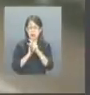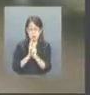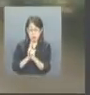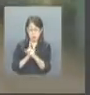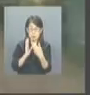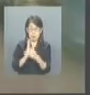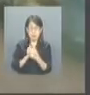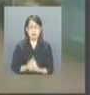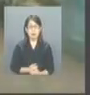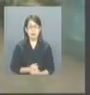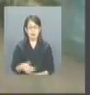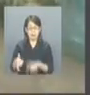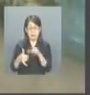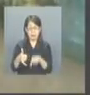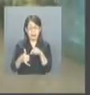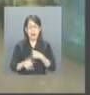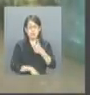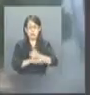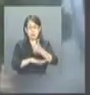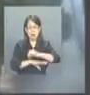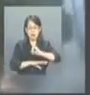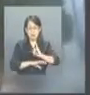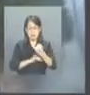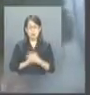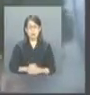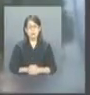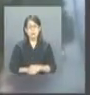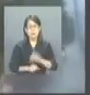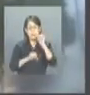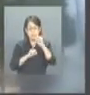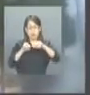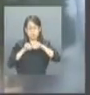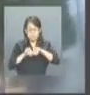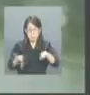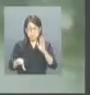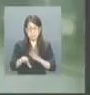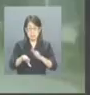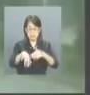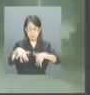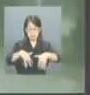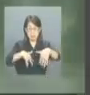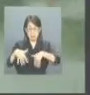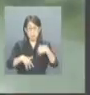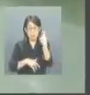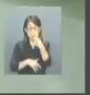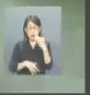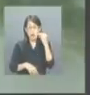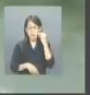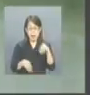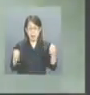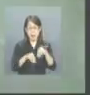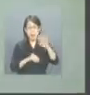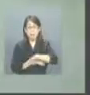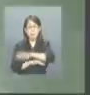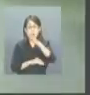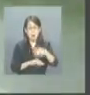วัญชาติวงชัยชนะผู้ว่าราชการจังหวัดประกาศเตือนให้ประชาชนซึ่งอาศัยอยู่ในพื้นที่เสี่ยงน้ำท่วมดินโคลนถล่มใน5อำเ